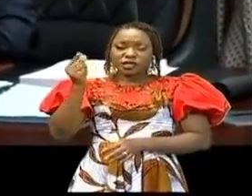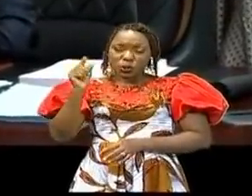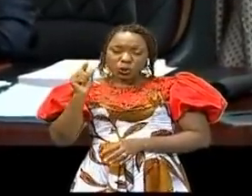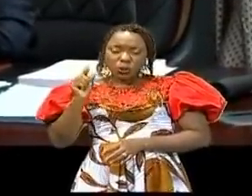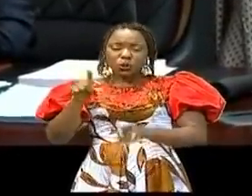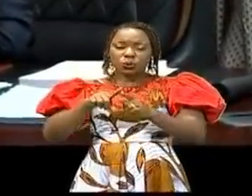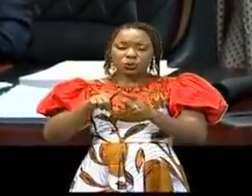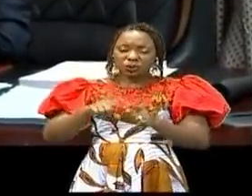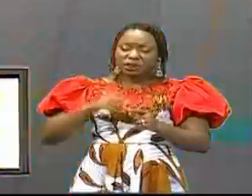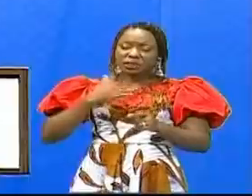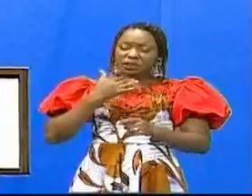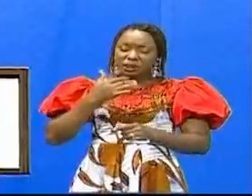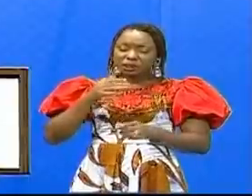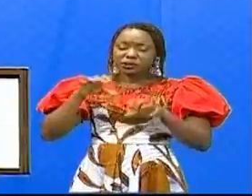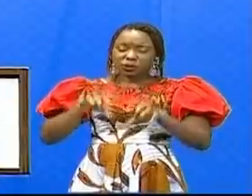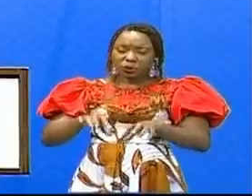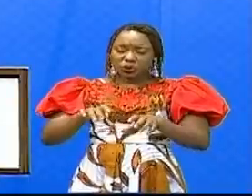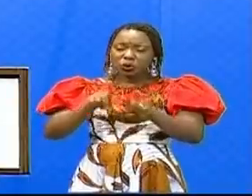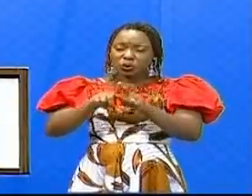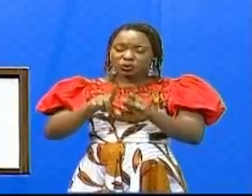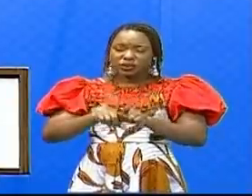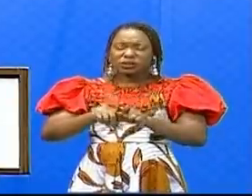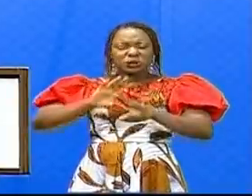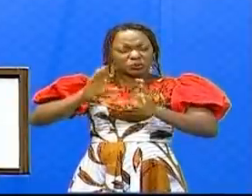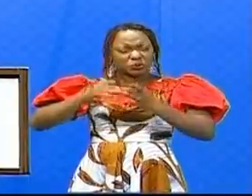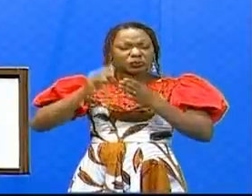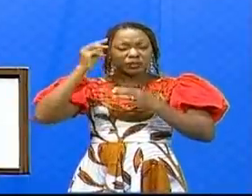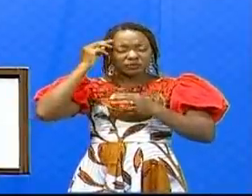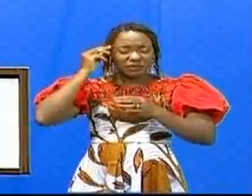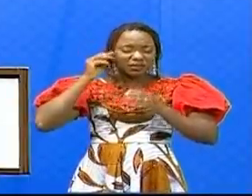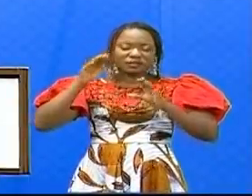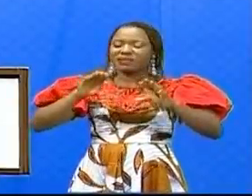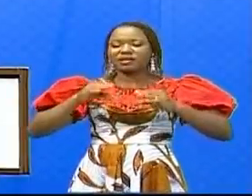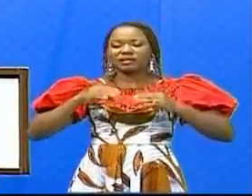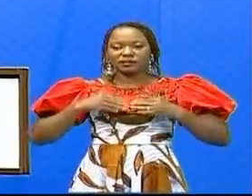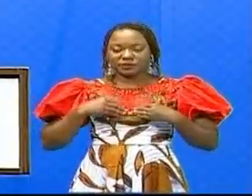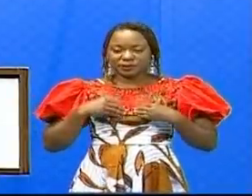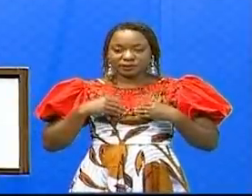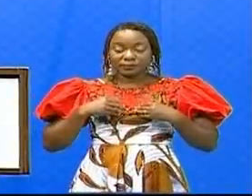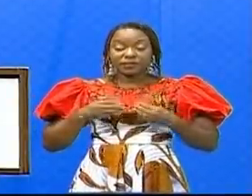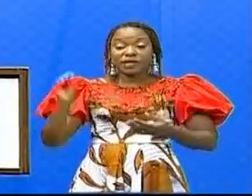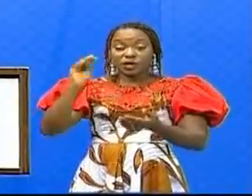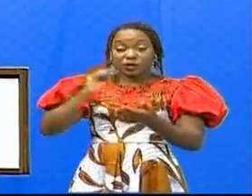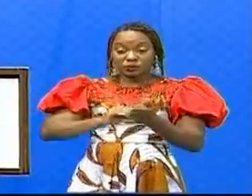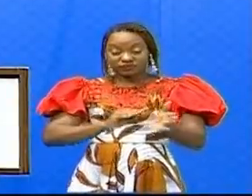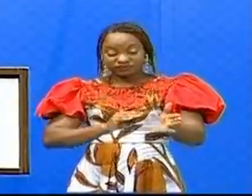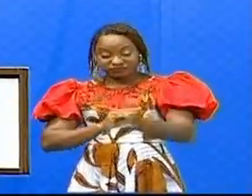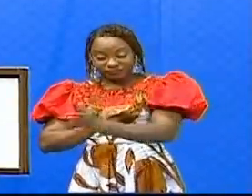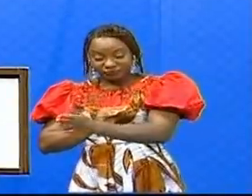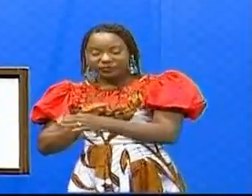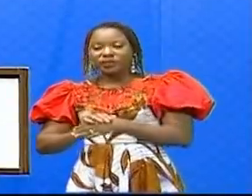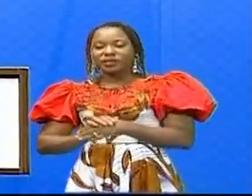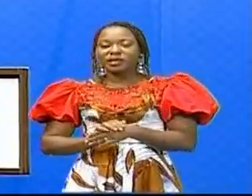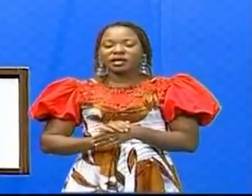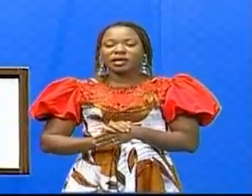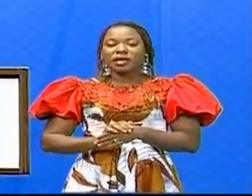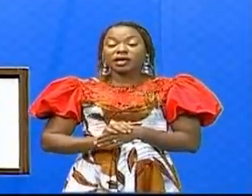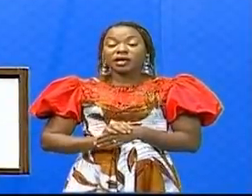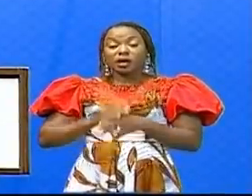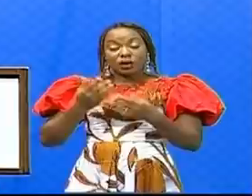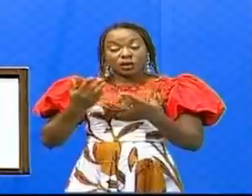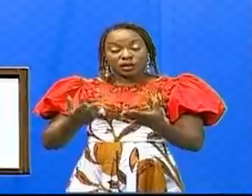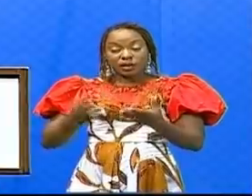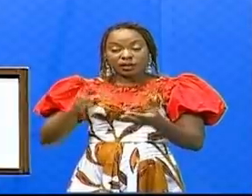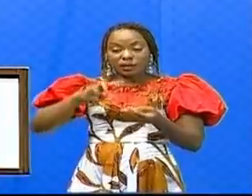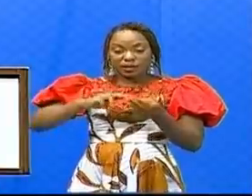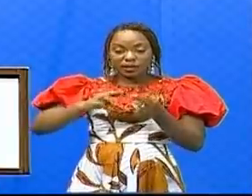pays. Le Conseil a aussi pris acte de cette note d'information. Au chapitre 3 du Conseil des ministres de ce jour,